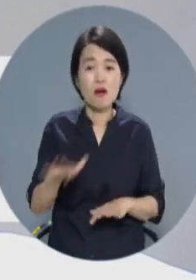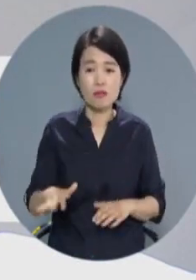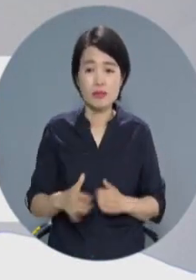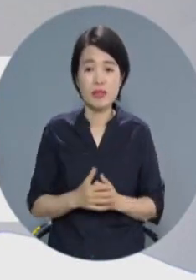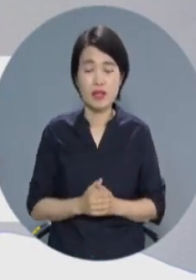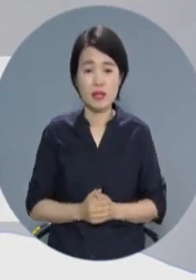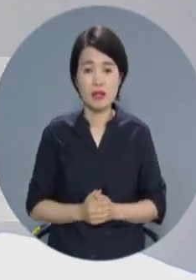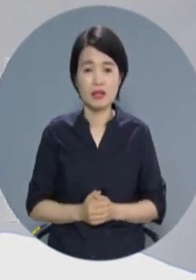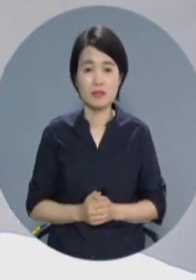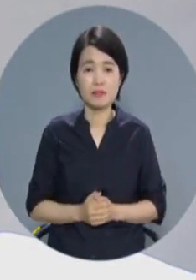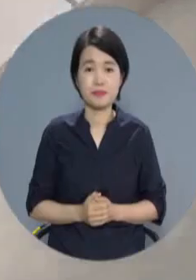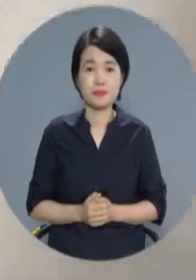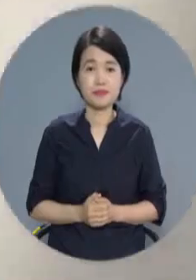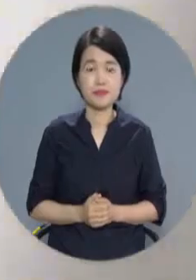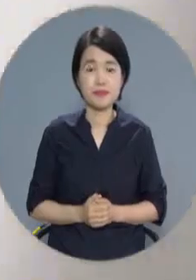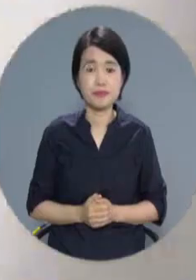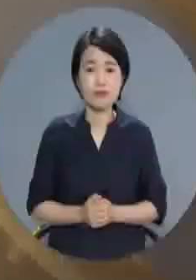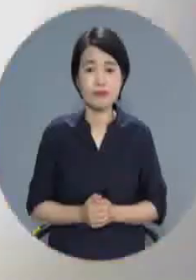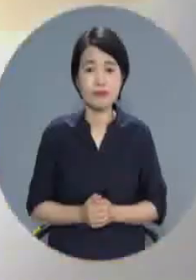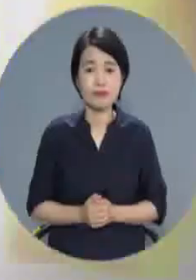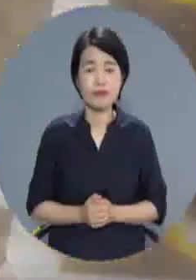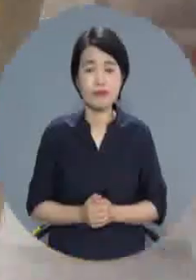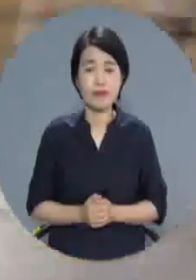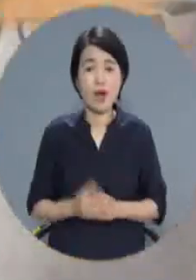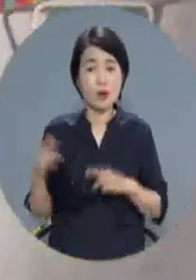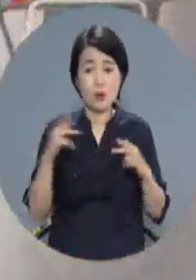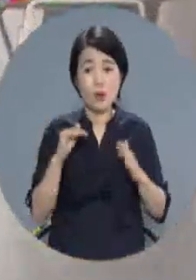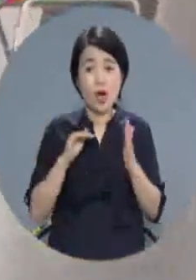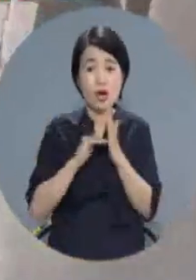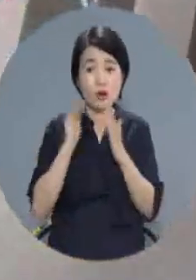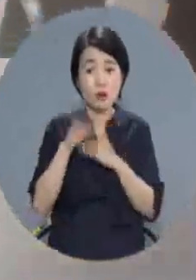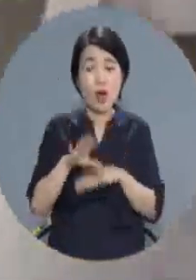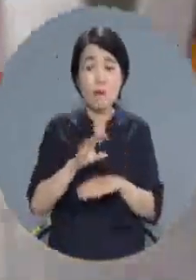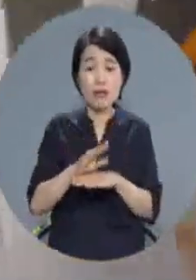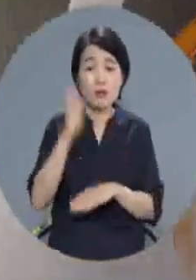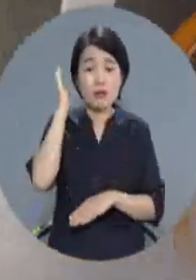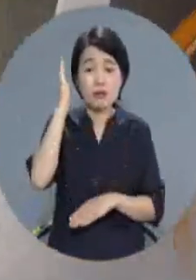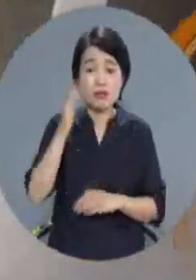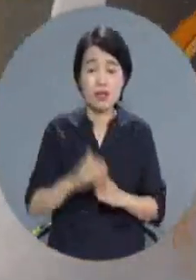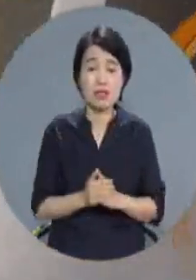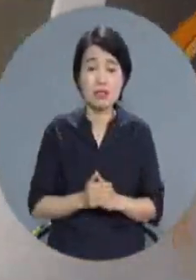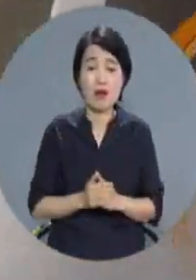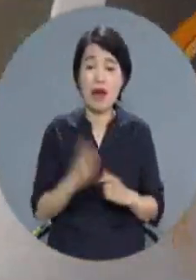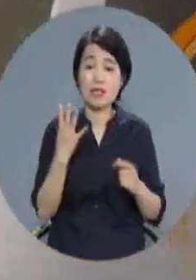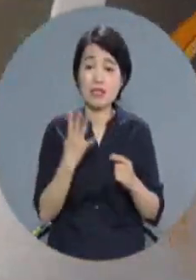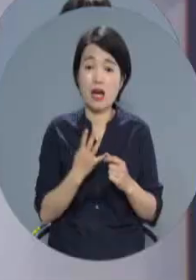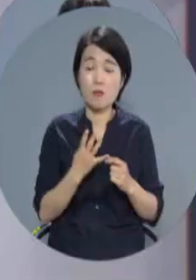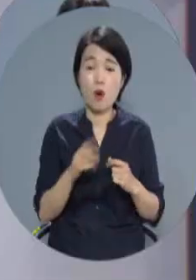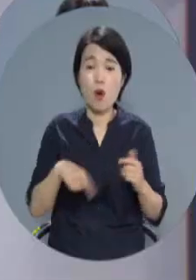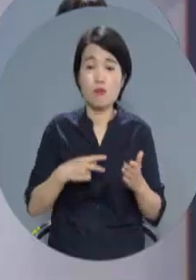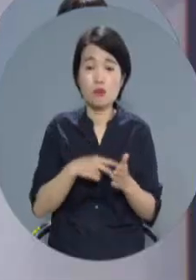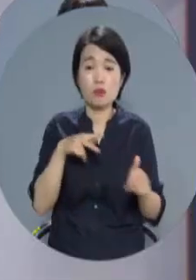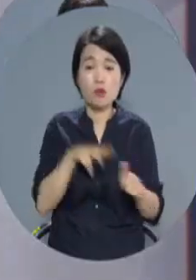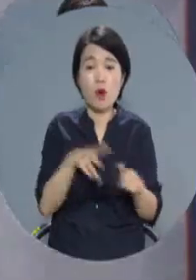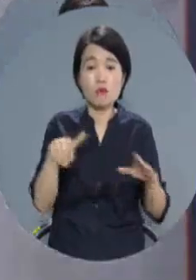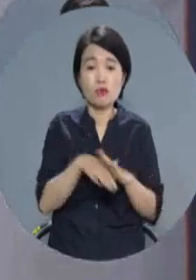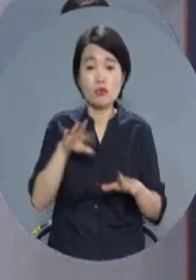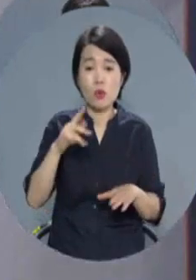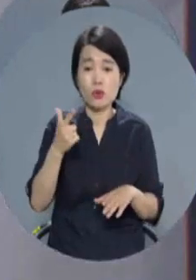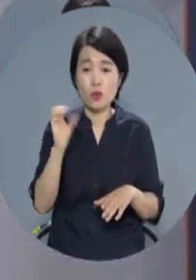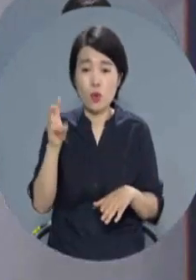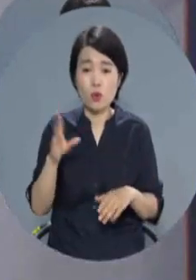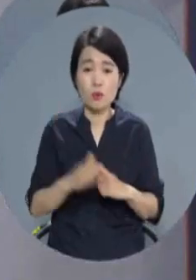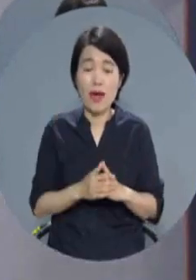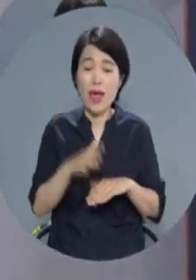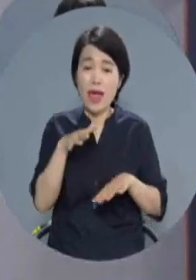적도 없습니다. 토론회에 이은 방송 연설회에서 기호 4번 무소속 문선용 후보는